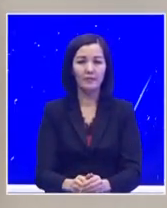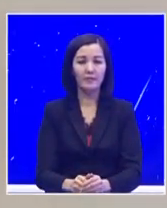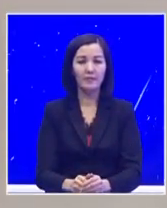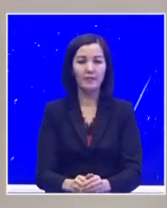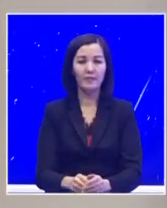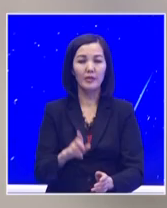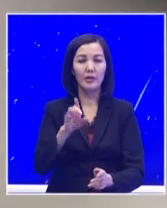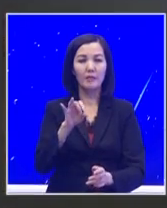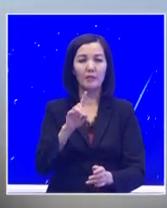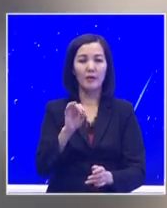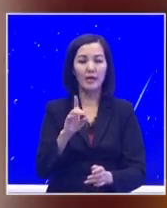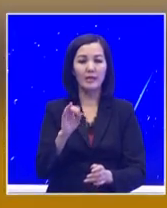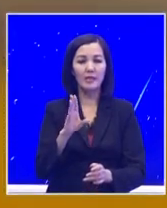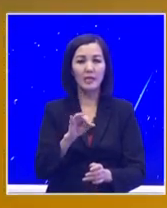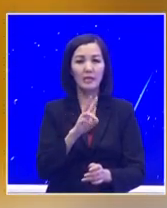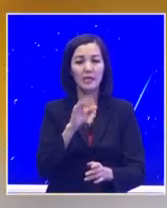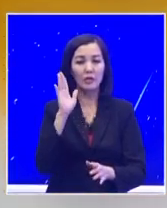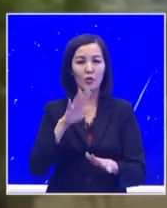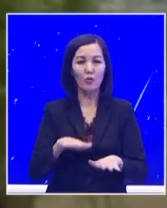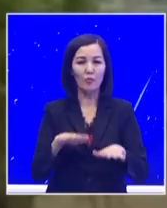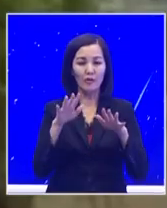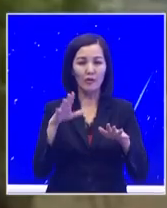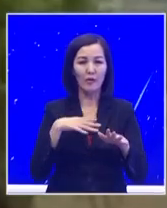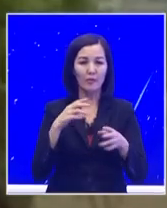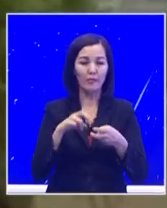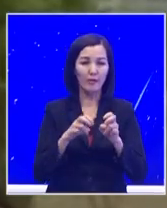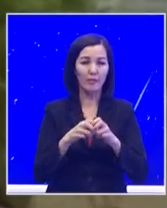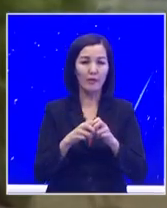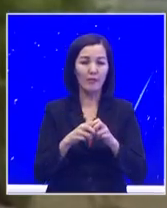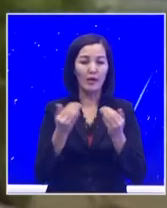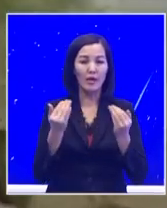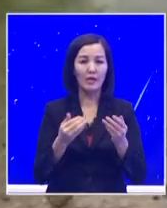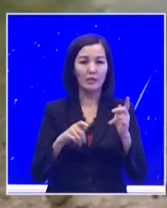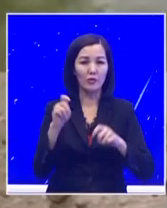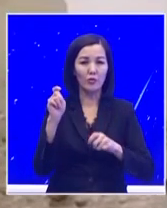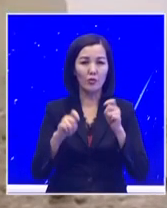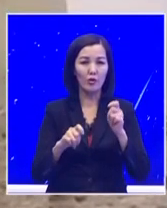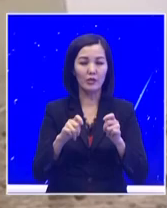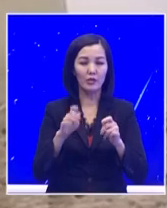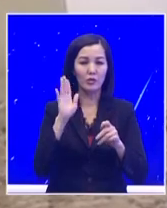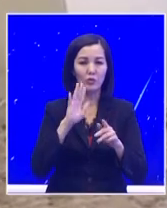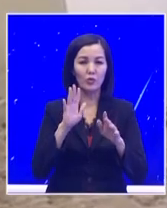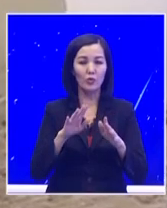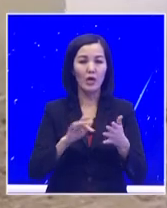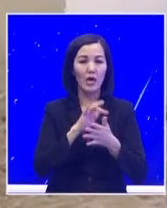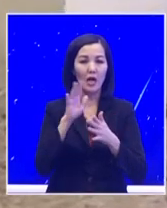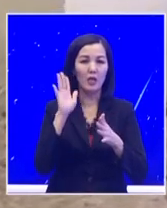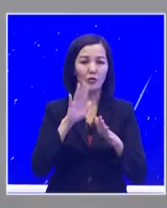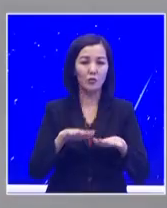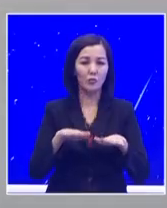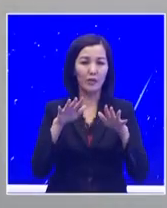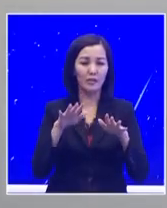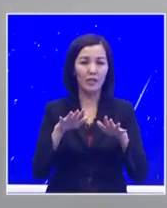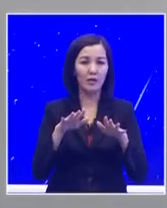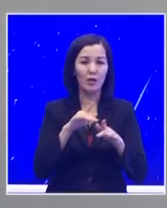Бразилияның Сан-Паулу қаласының тұрғындарын су тасқыны әбігерге салды. Аймақта толасы жауған жаңбыр шелектеп қойып, шаһарды су басқан.